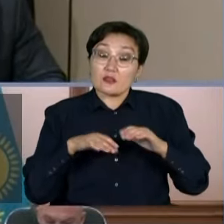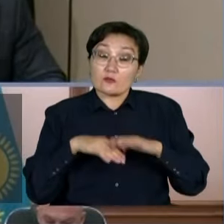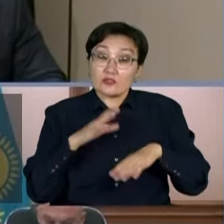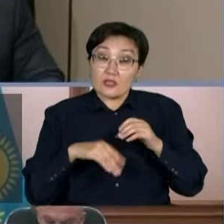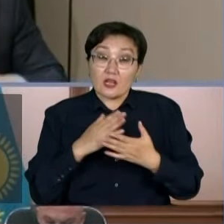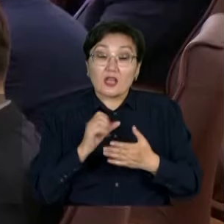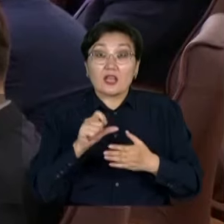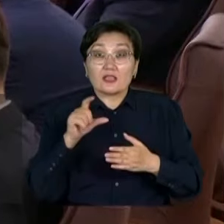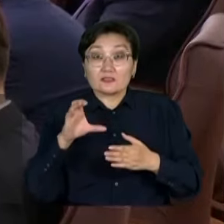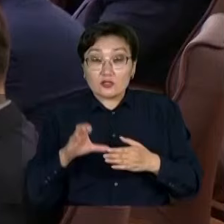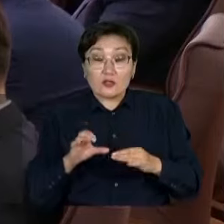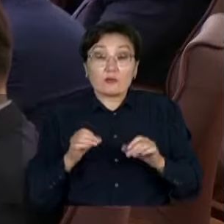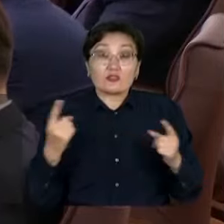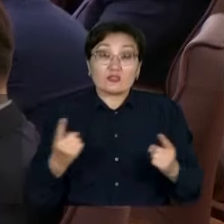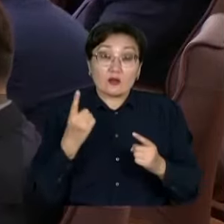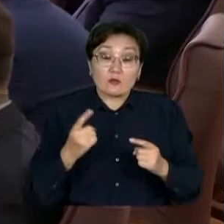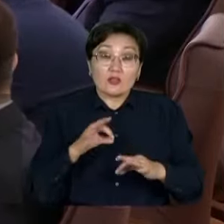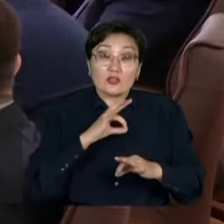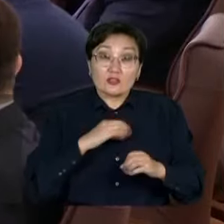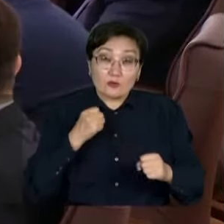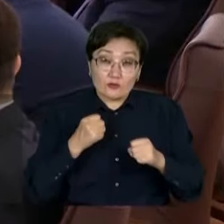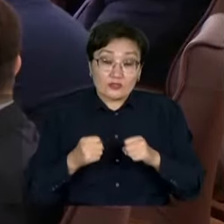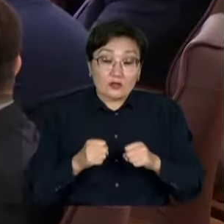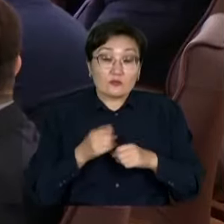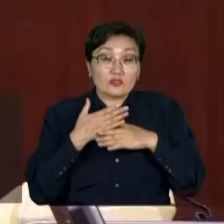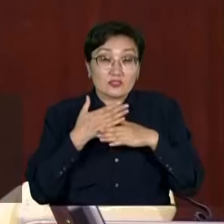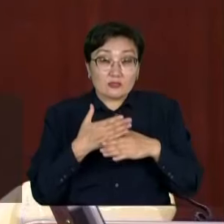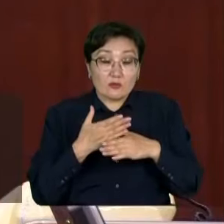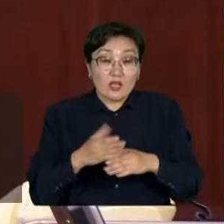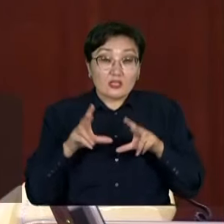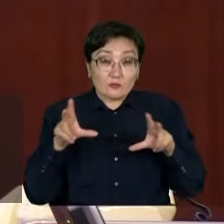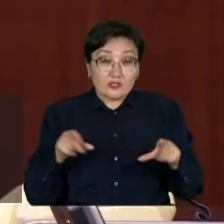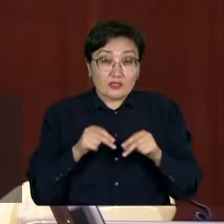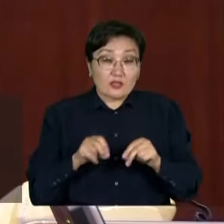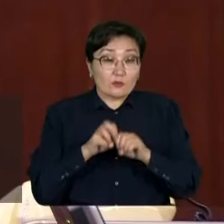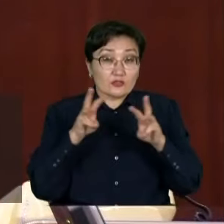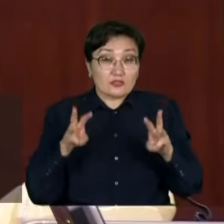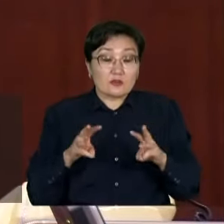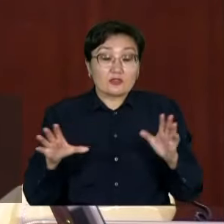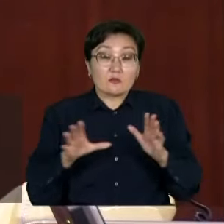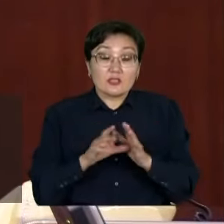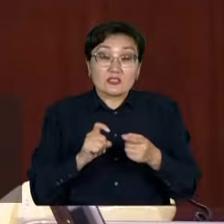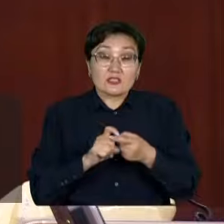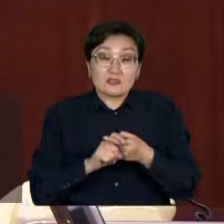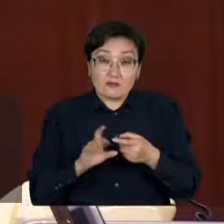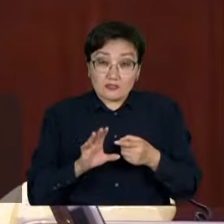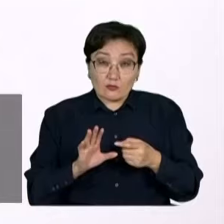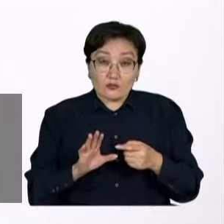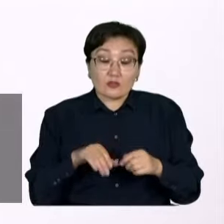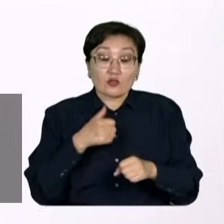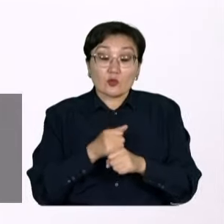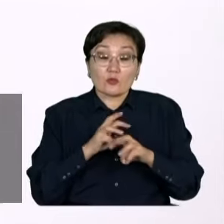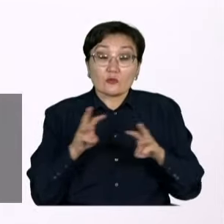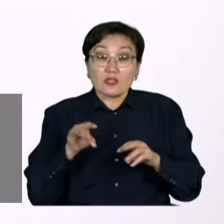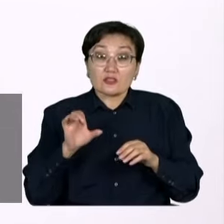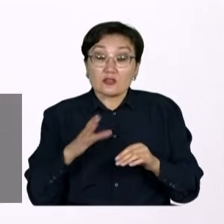– единственный надежный способ замещения выбывающих мощностей и гарант обеспечения энергонезависимости. Премьер-министр